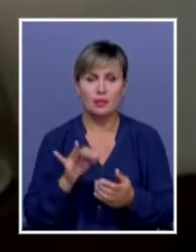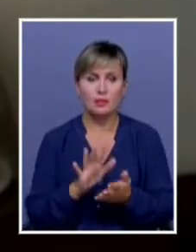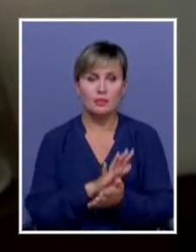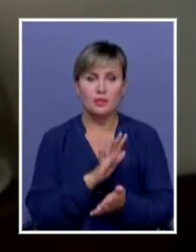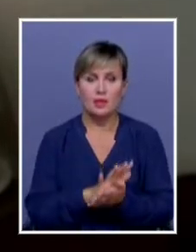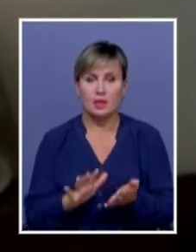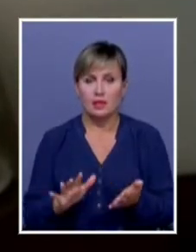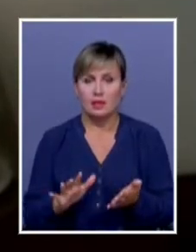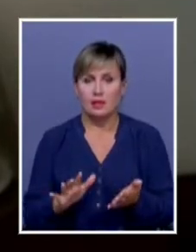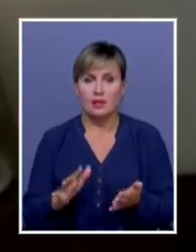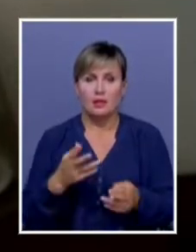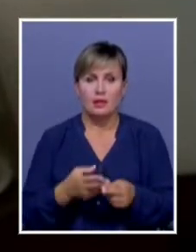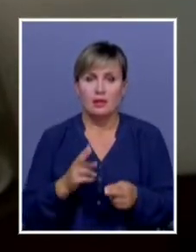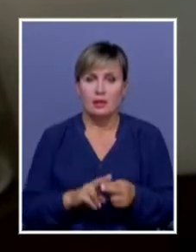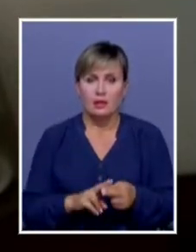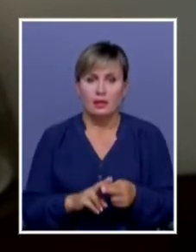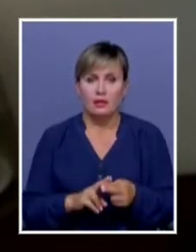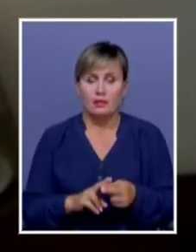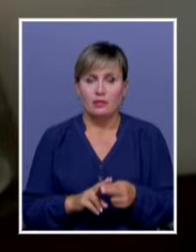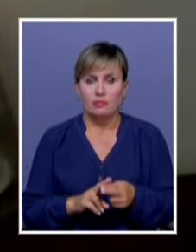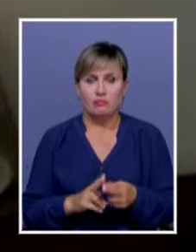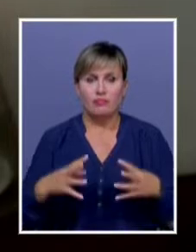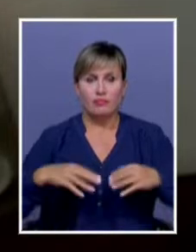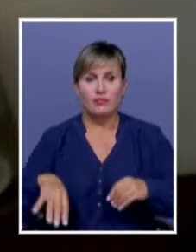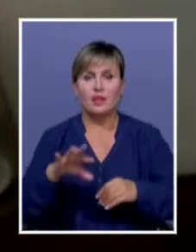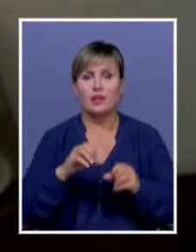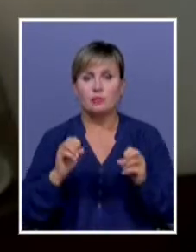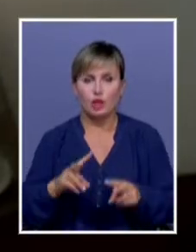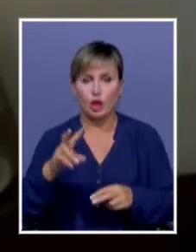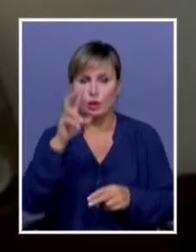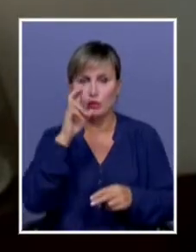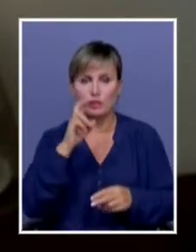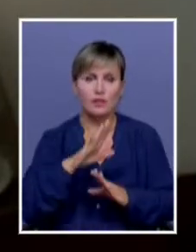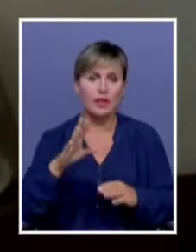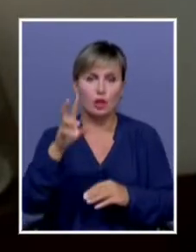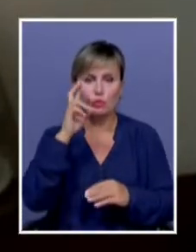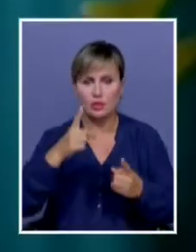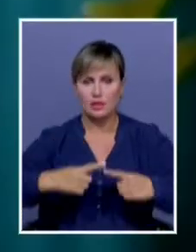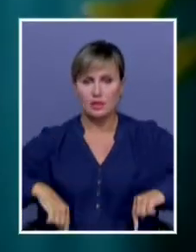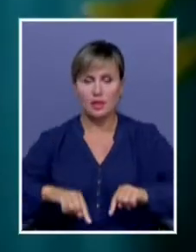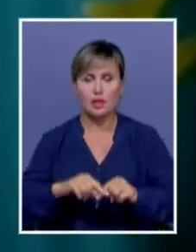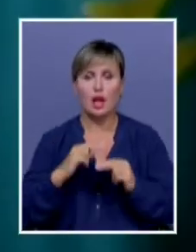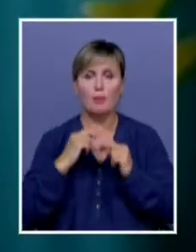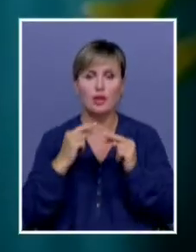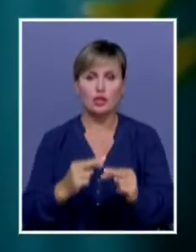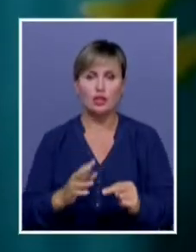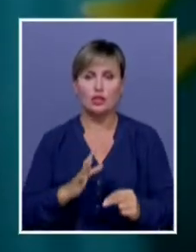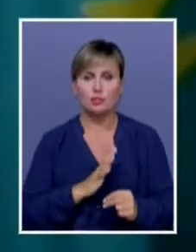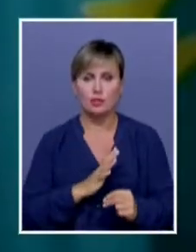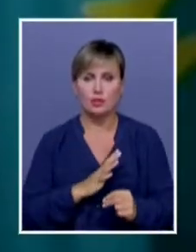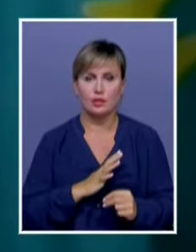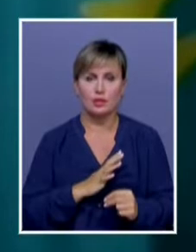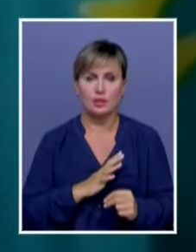бесплатно. Это объединились практически все специалисты государственного, негосударственного сектора. Обращения были